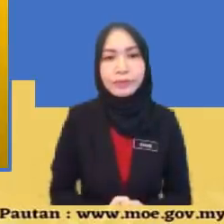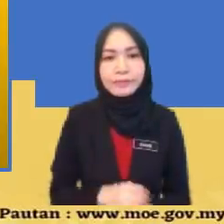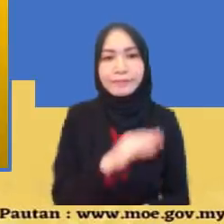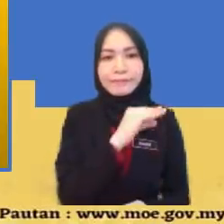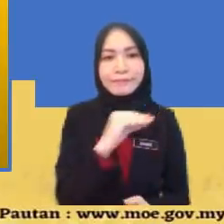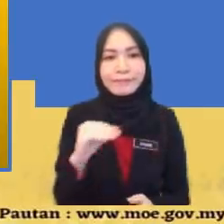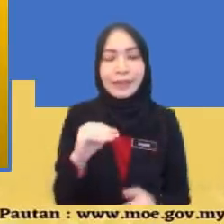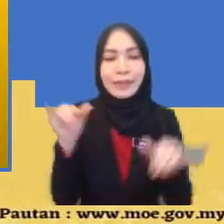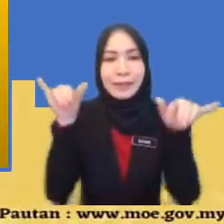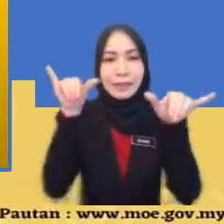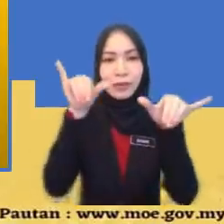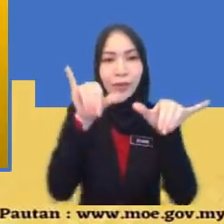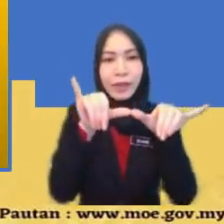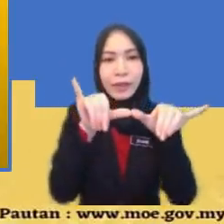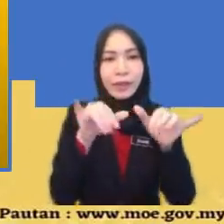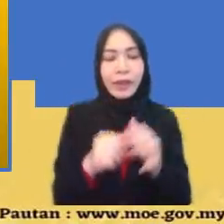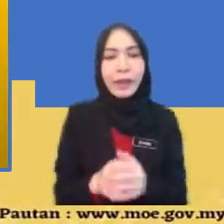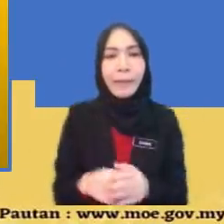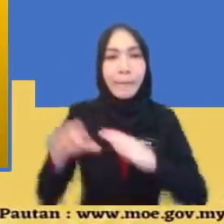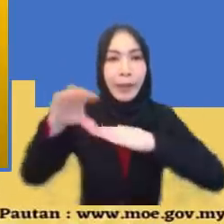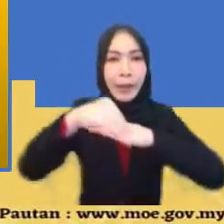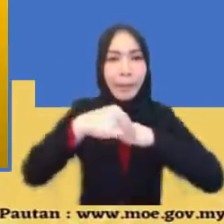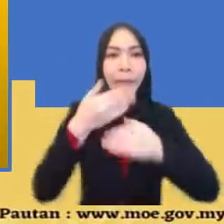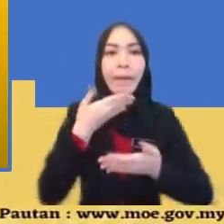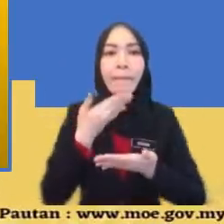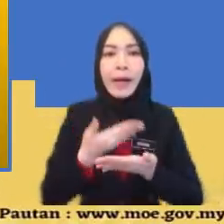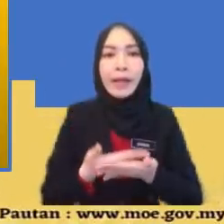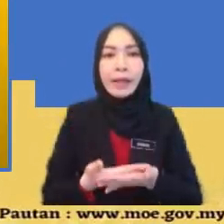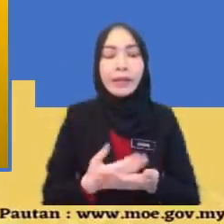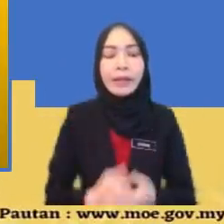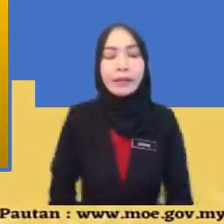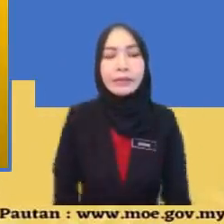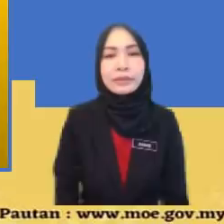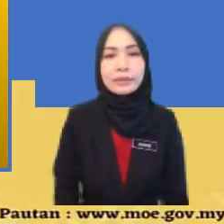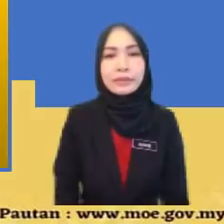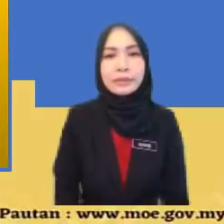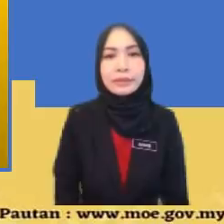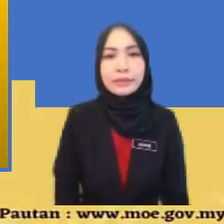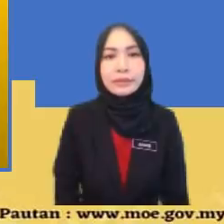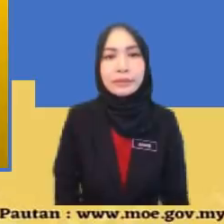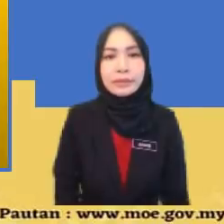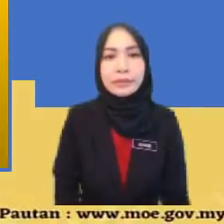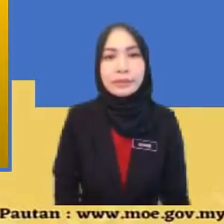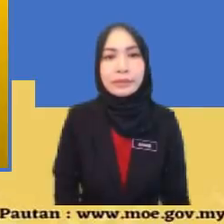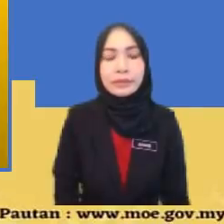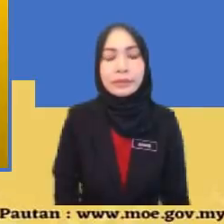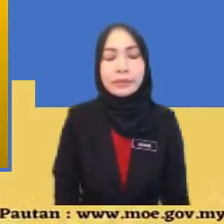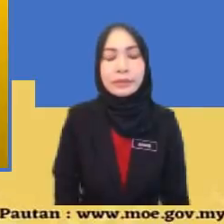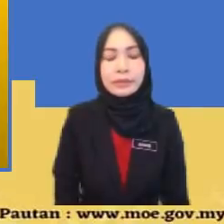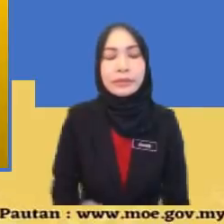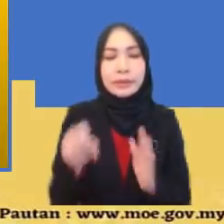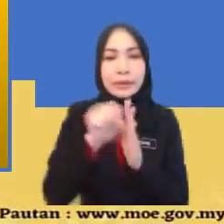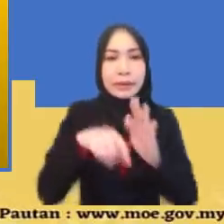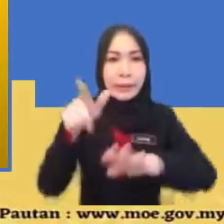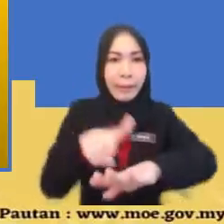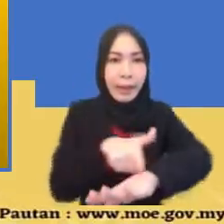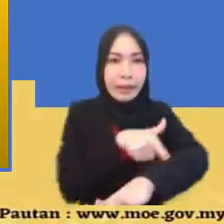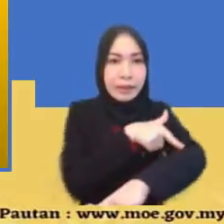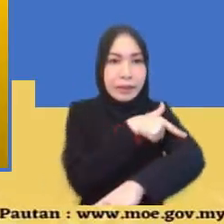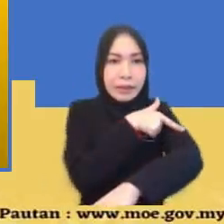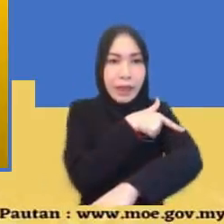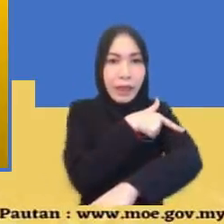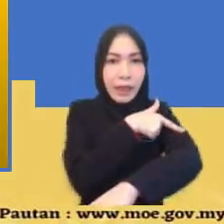pelaporan PD khususnya bagi tahun 6 dan tingkatan 3 Jadi sepanjang pelaksanaannya Pemekasan